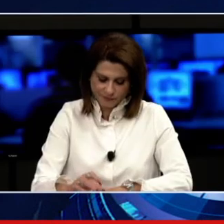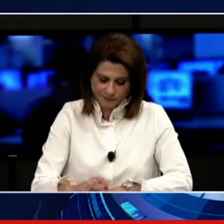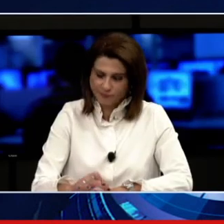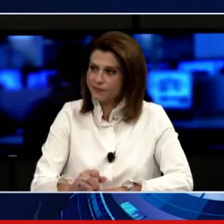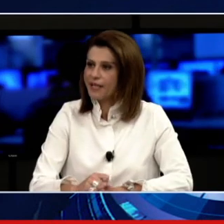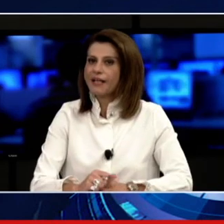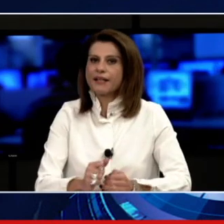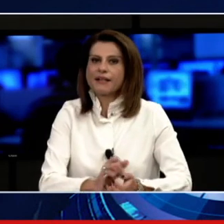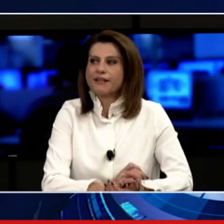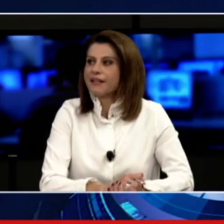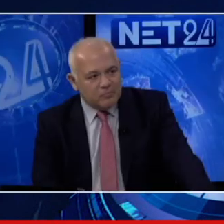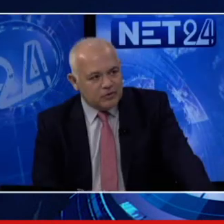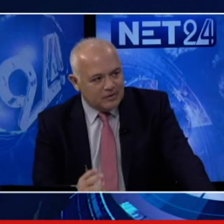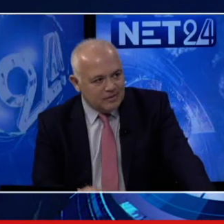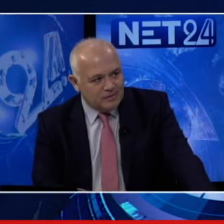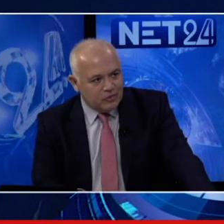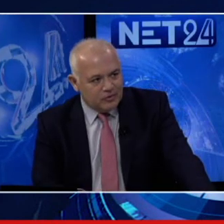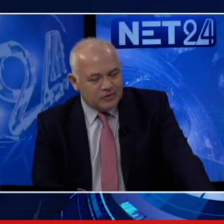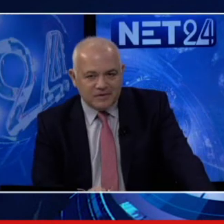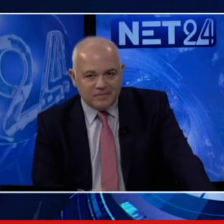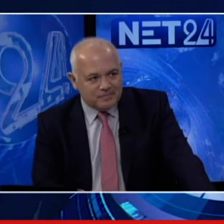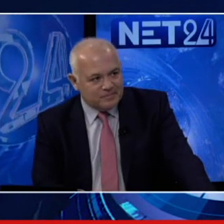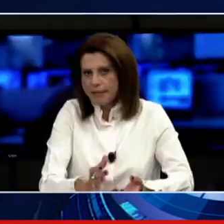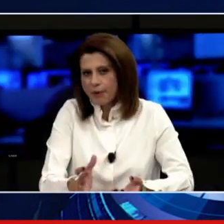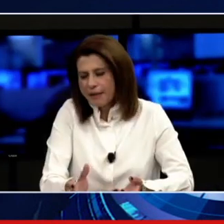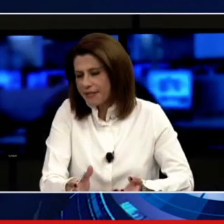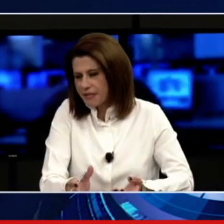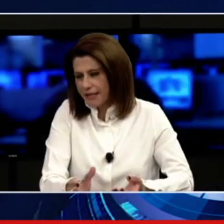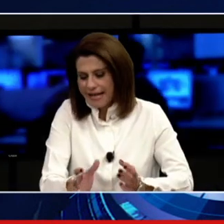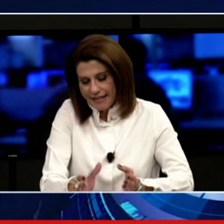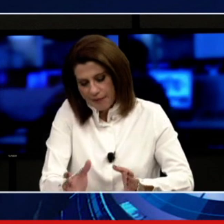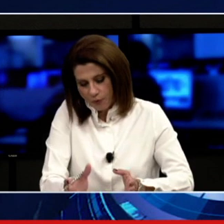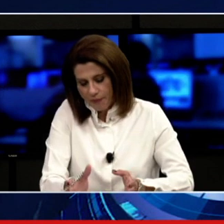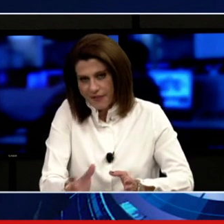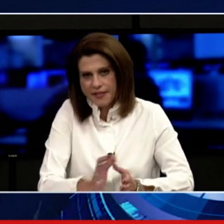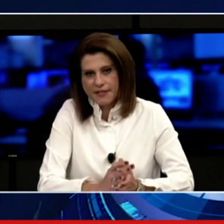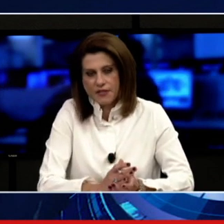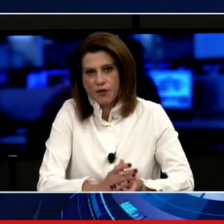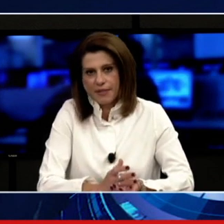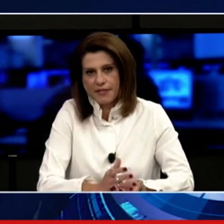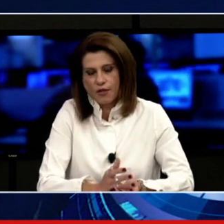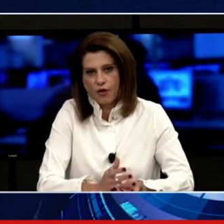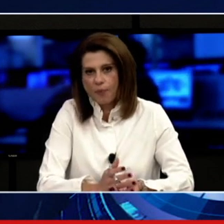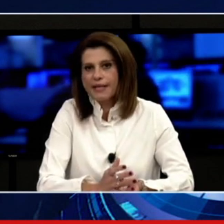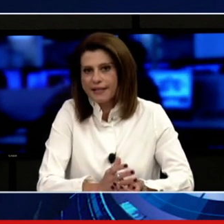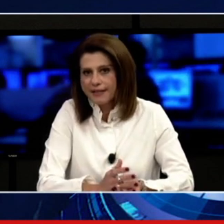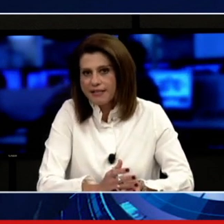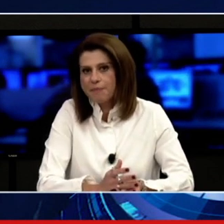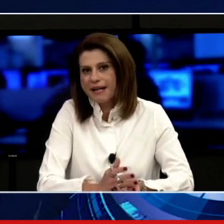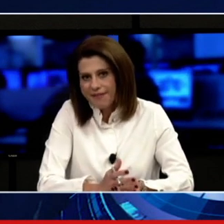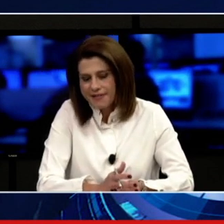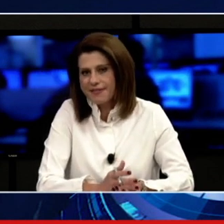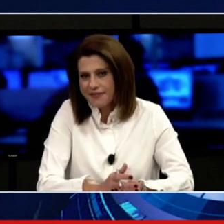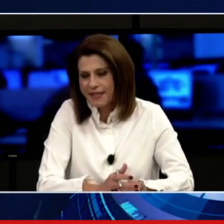Λοιπόν, Αμαλία. Πώς πάνε τα μέτρα, πώς ήταν πολλά τα μέτρα σήμερα. Η έλεγχη από την πλευρά της ελληνικής αστυνομίας, κύριε Χρονόπουλε, και αρκετές